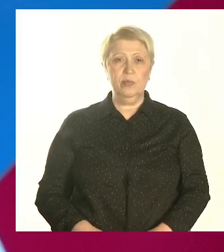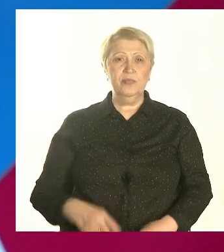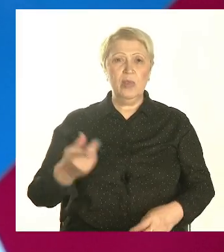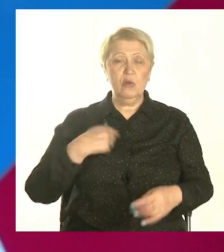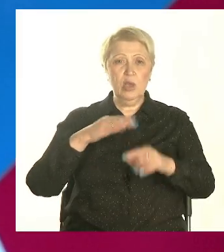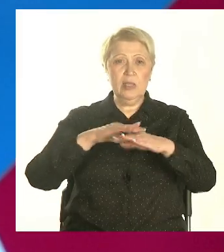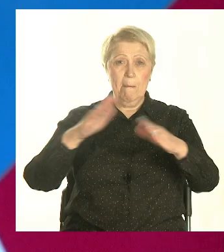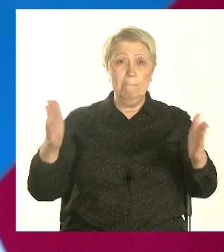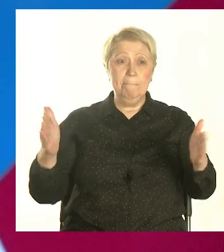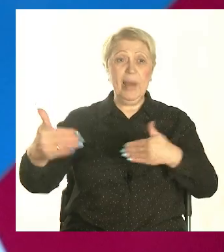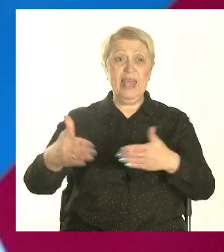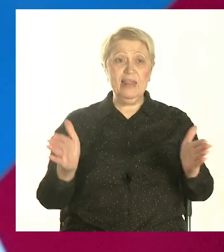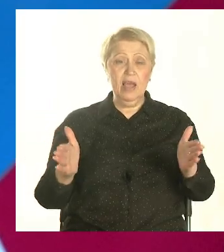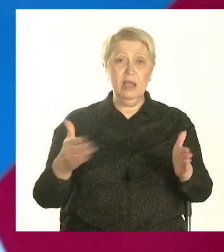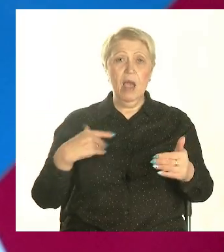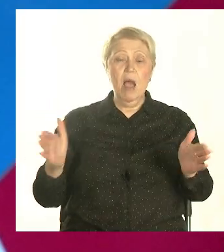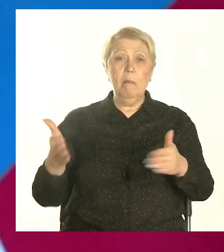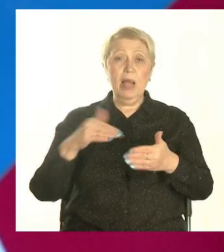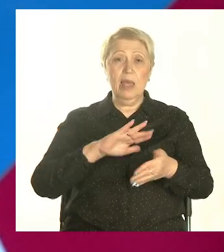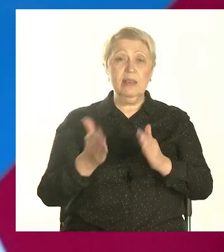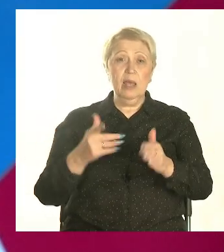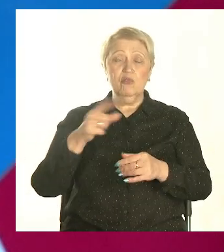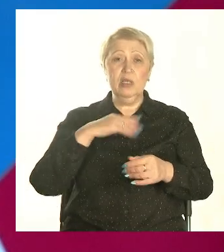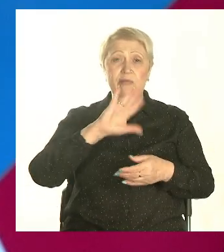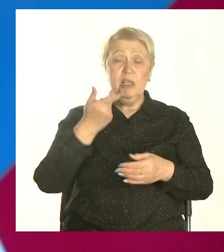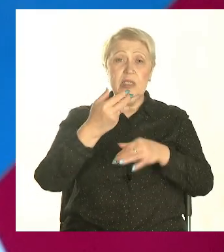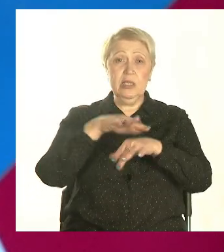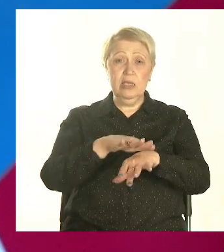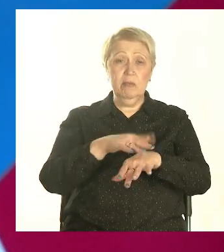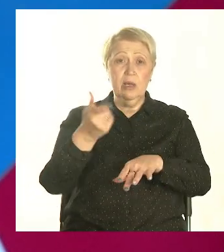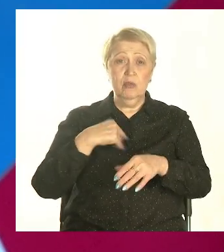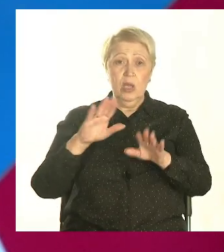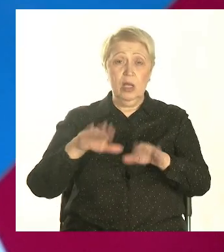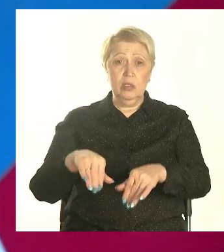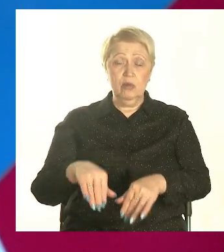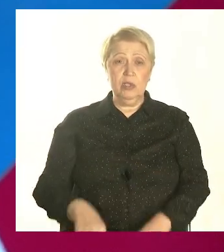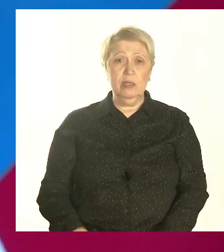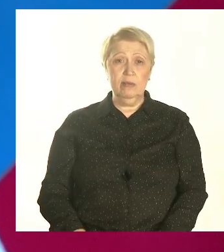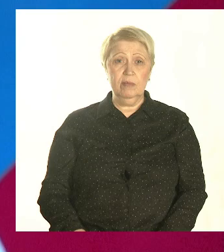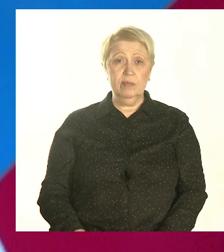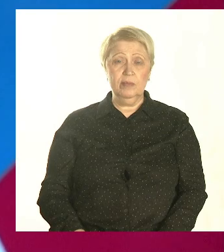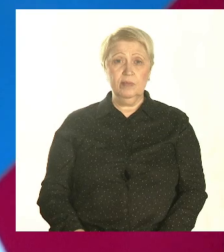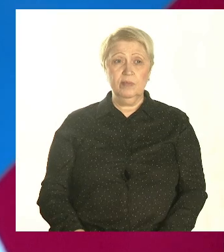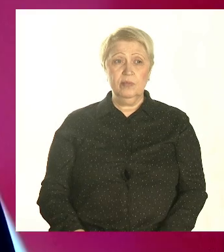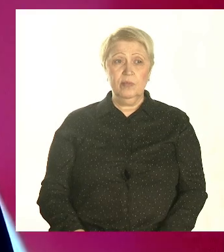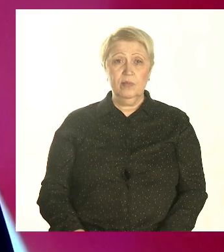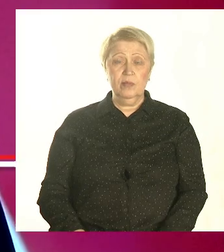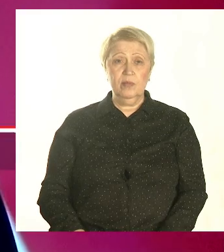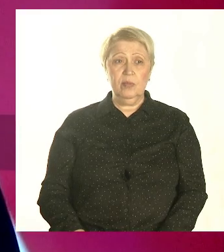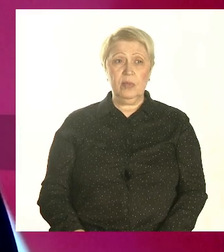нет? Остается. То есть также человек, покупая мешок, фактически вам уже платит. Как это? Мешок не